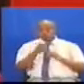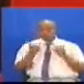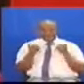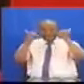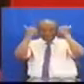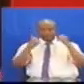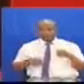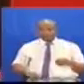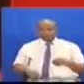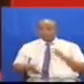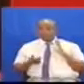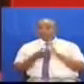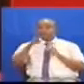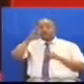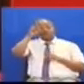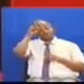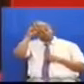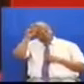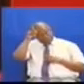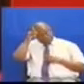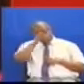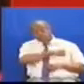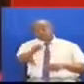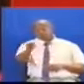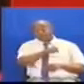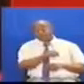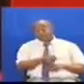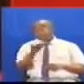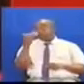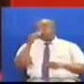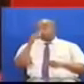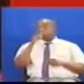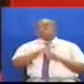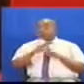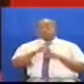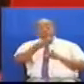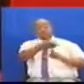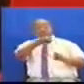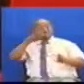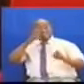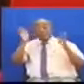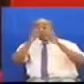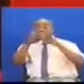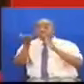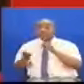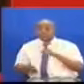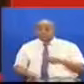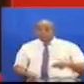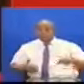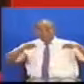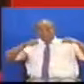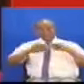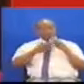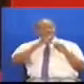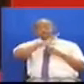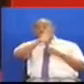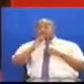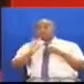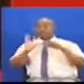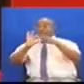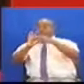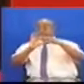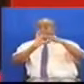dadangu Jenista Muhagama kule, hali yao ilikuwa tia maji, hata umeme hawana, wanatumia majenereta. Leo hii nchi yote imekuwa connected,